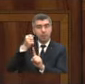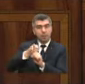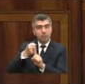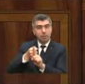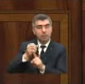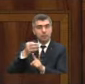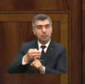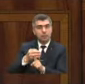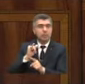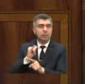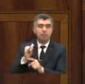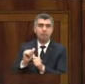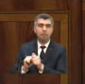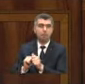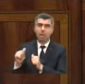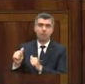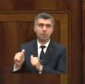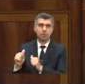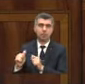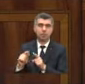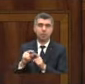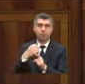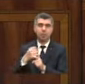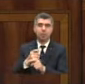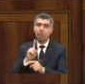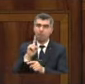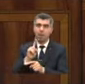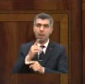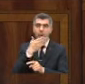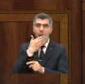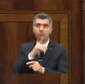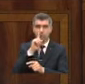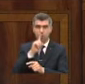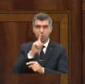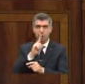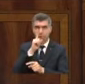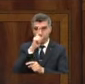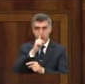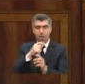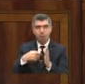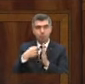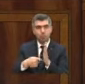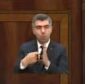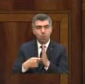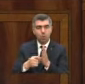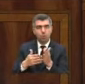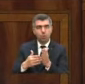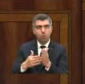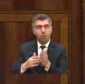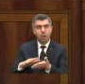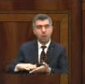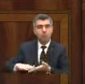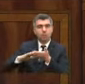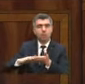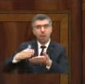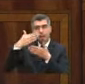سنبقى بعيدين على الممتغى، ولكن الحمد لله إلى أن نجحنا هذا المشروع هذا غنكونوا في مستوى طموحات